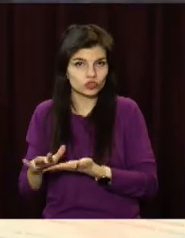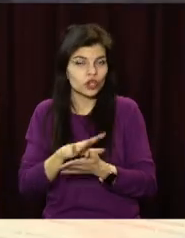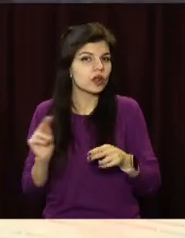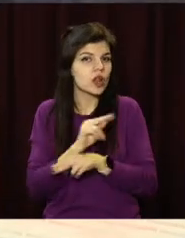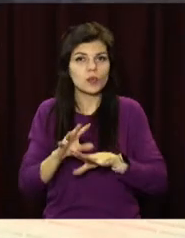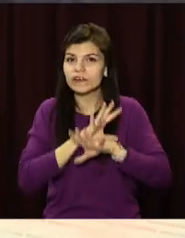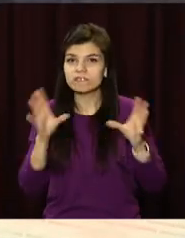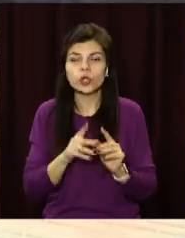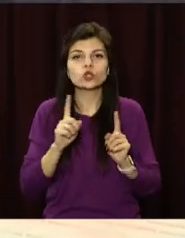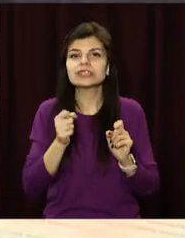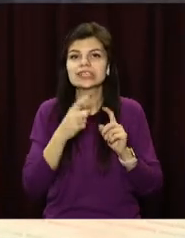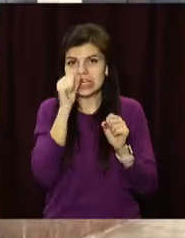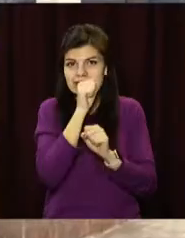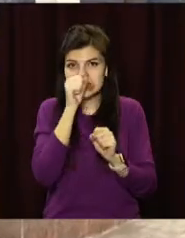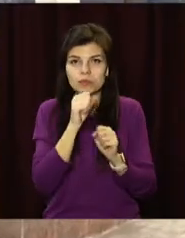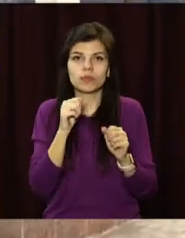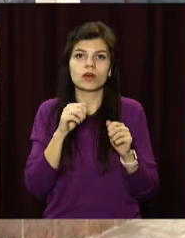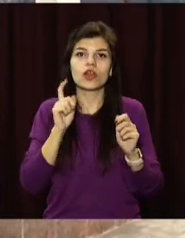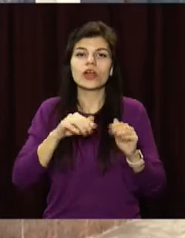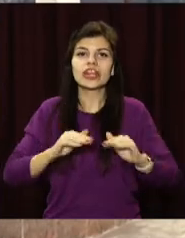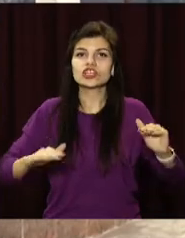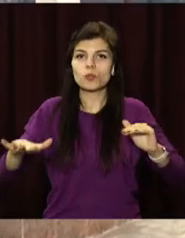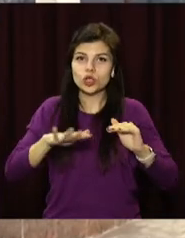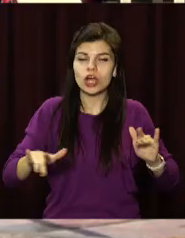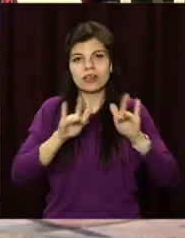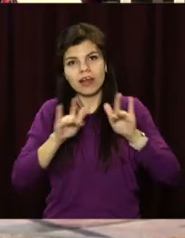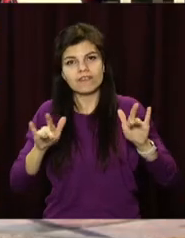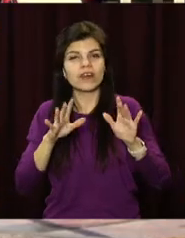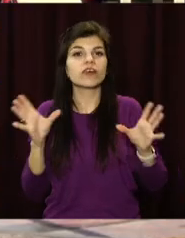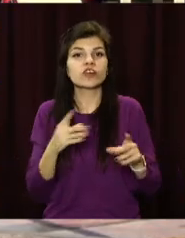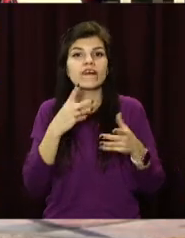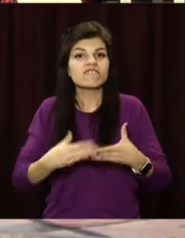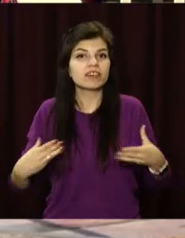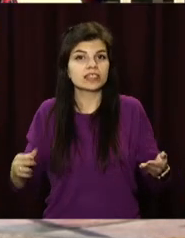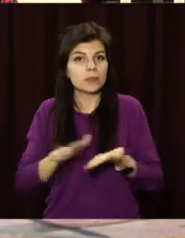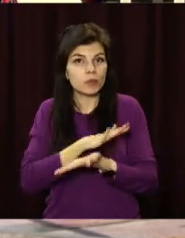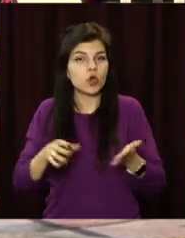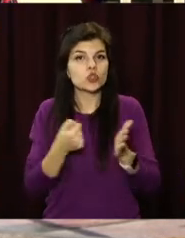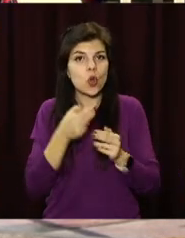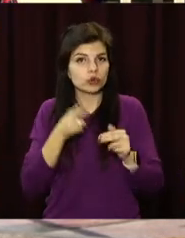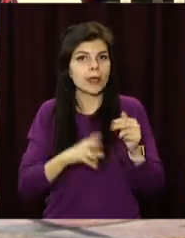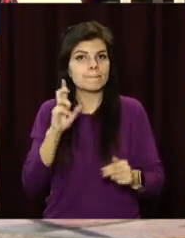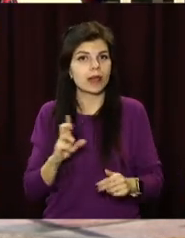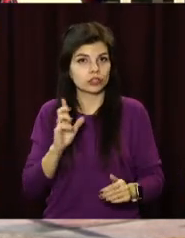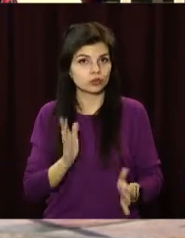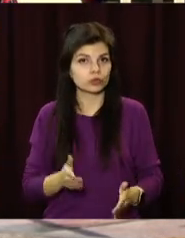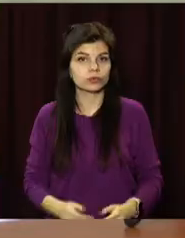все, що зламалося за зиму, зокрема дитячі майданчики. Весняне прибирання триватиме до кінця березня.